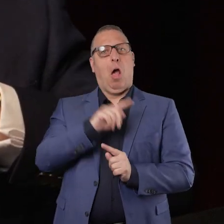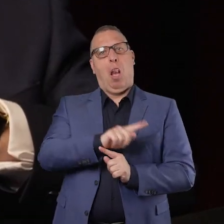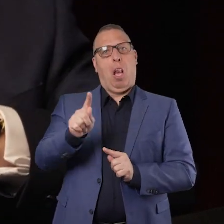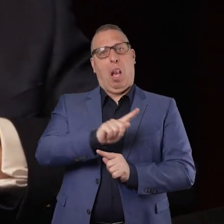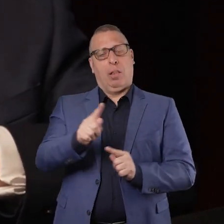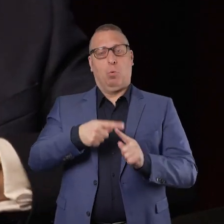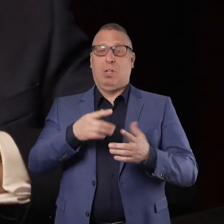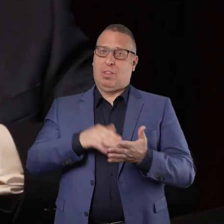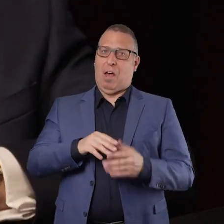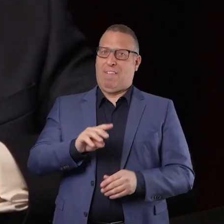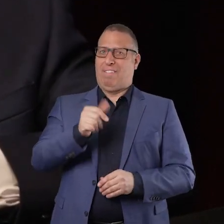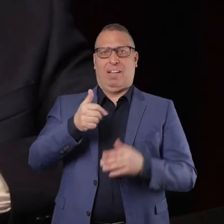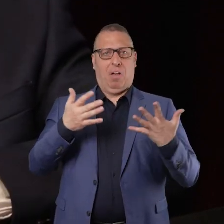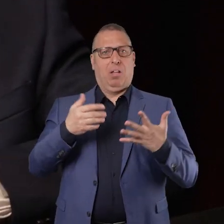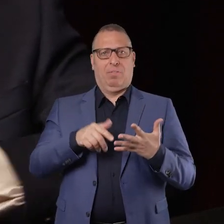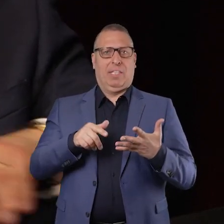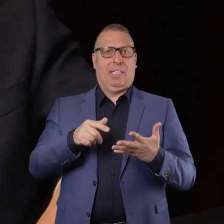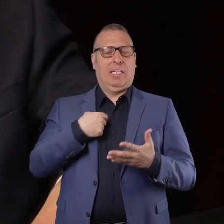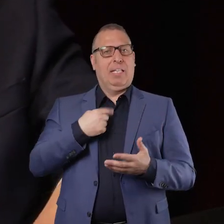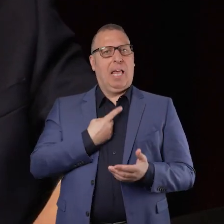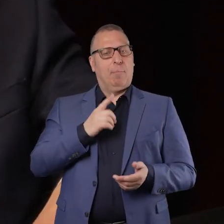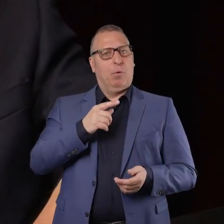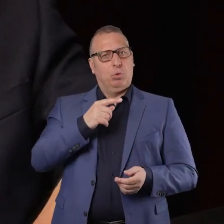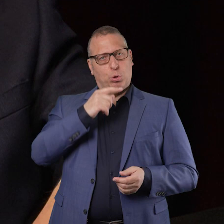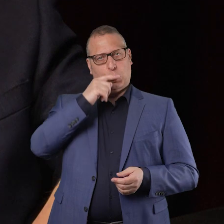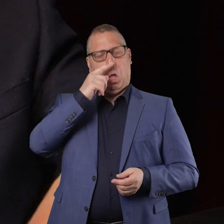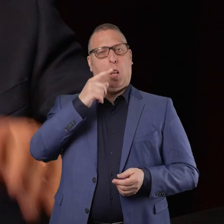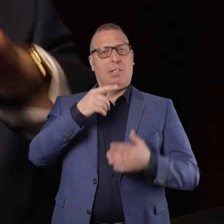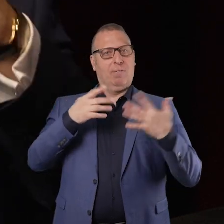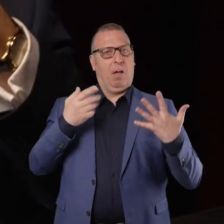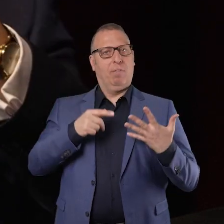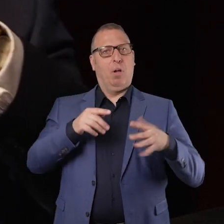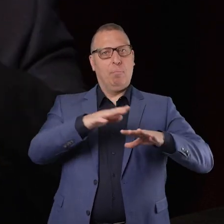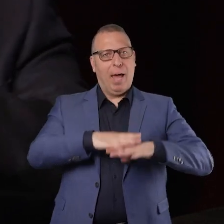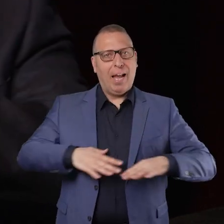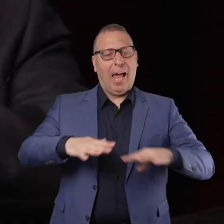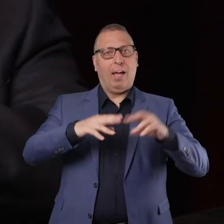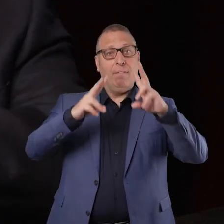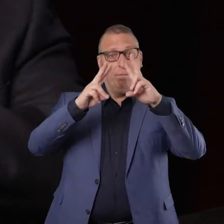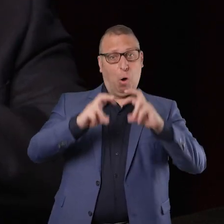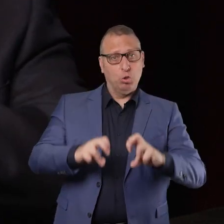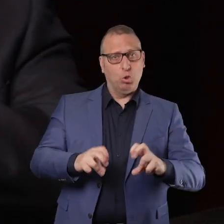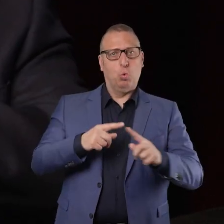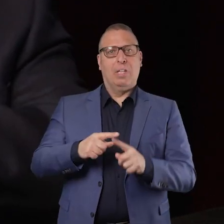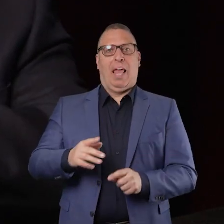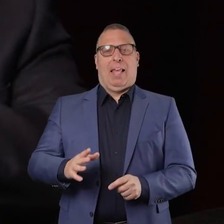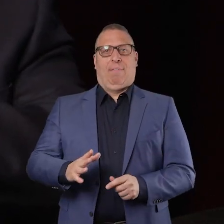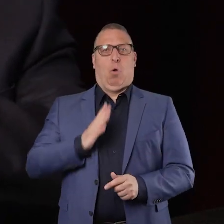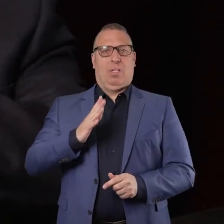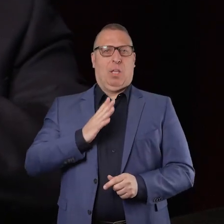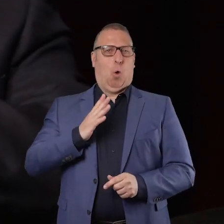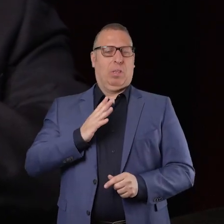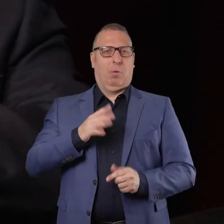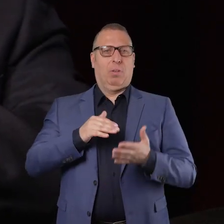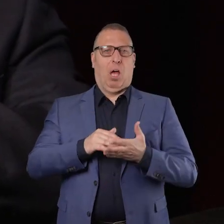aber sicher auch sehr entscheidend ist, und da bin ich stolz darauf, dass wir auch im Bereich von der Forschung und